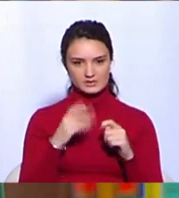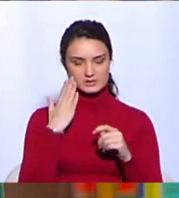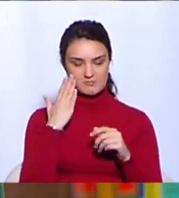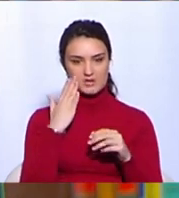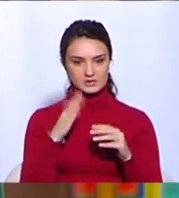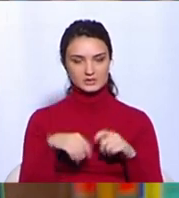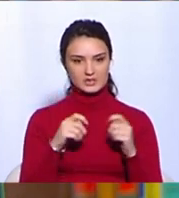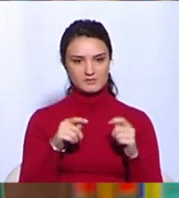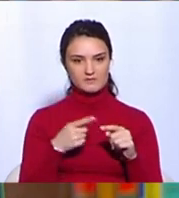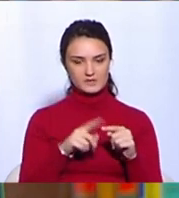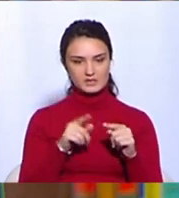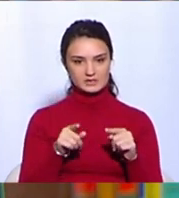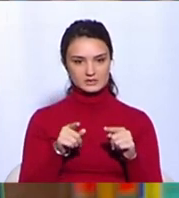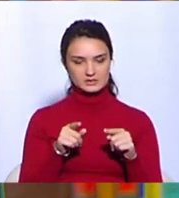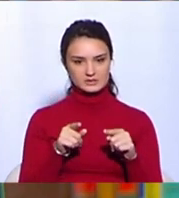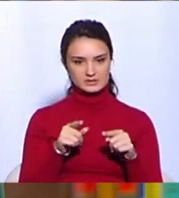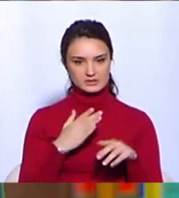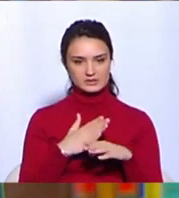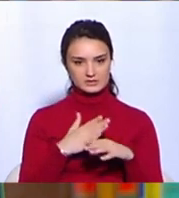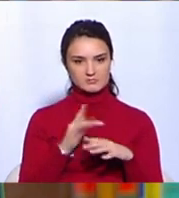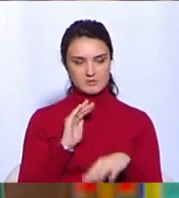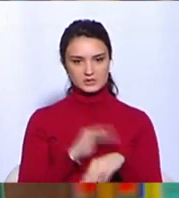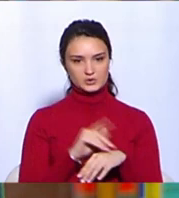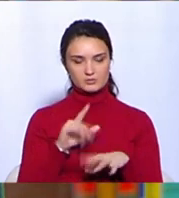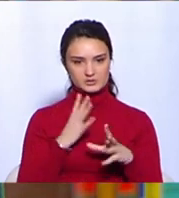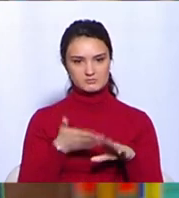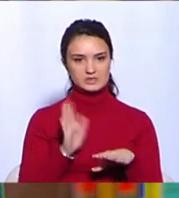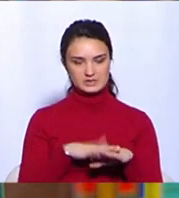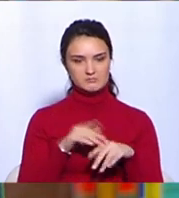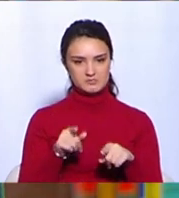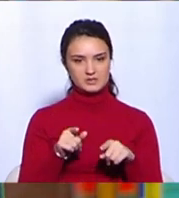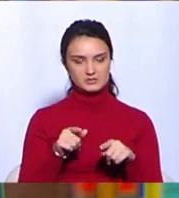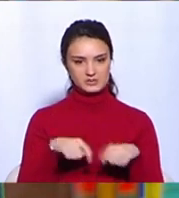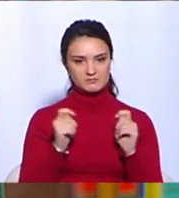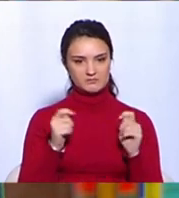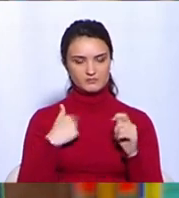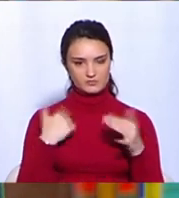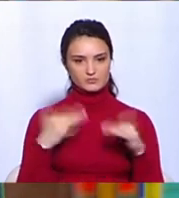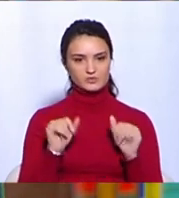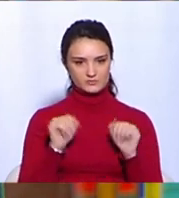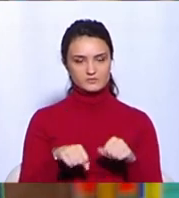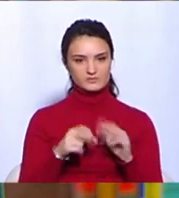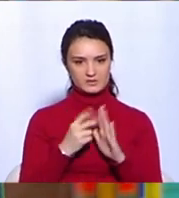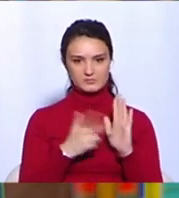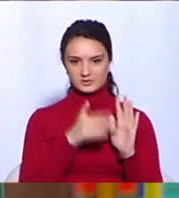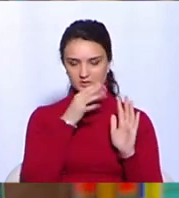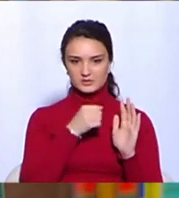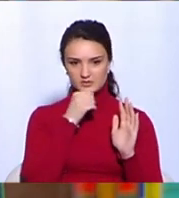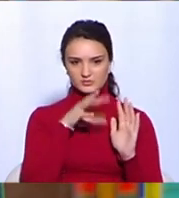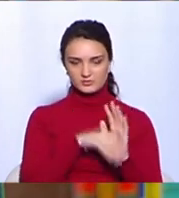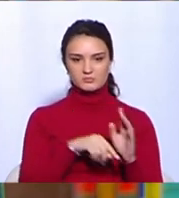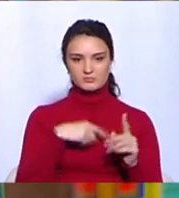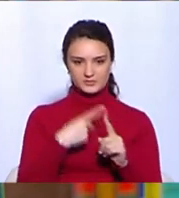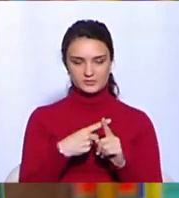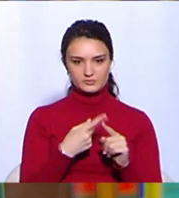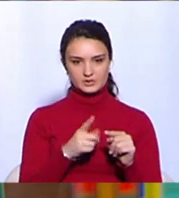სამართალ დარღვევა, აი დელიქტი არის ფაქტიურად მძიმე სამართალ დარღვევა, ჩვენ უკვე შეგვიძლია 18 წლის ასაკში.